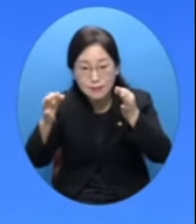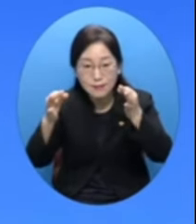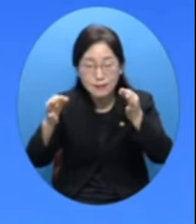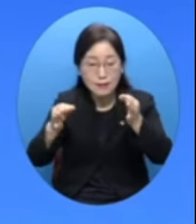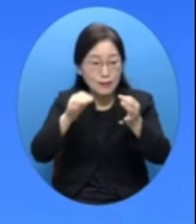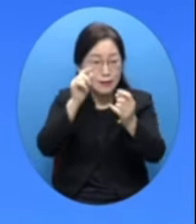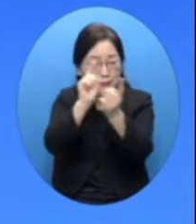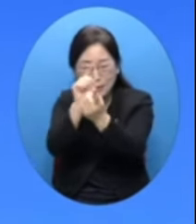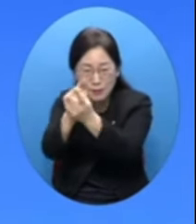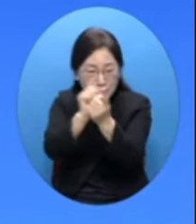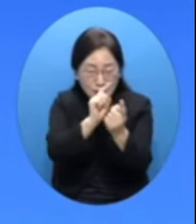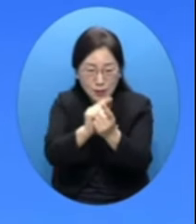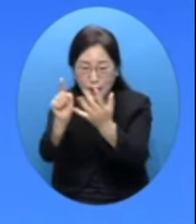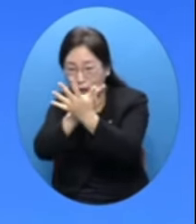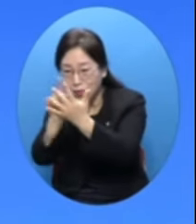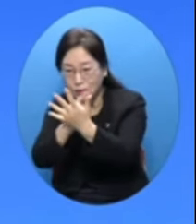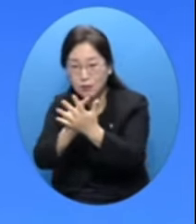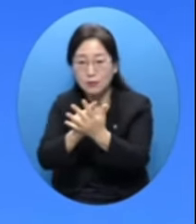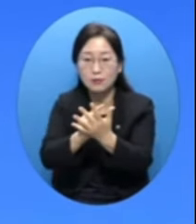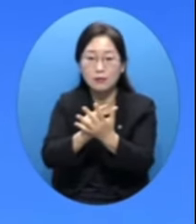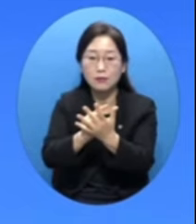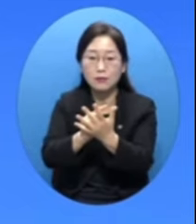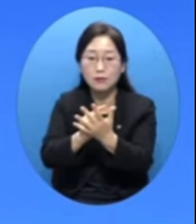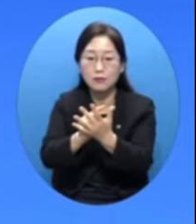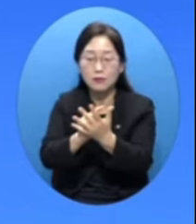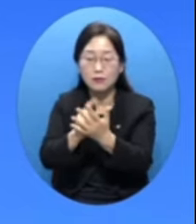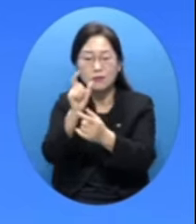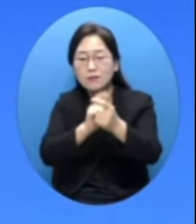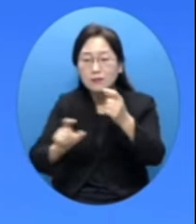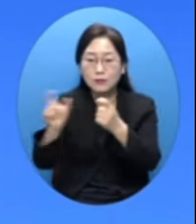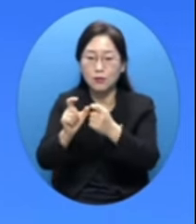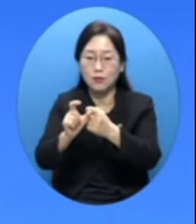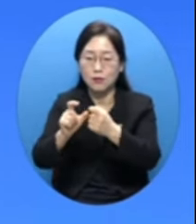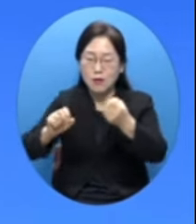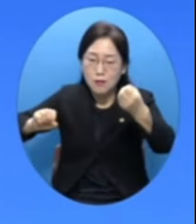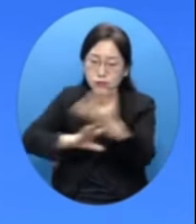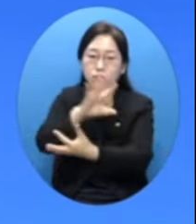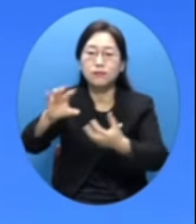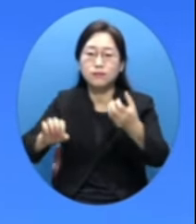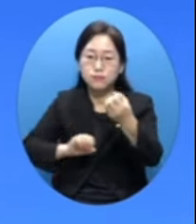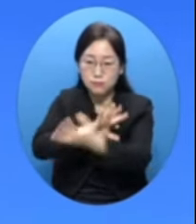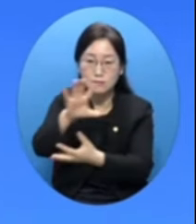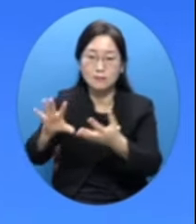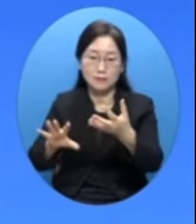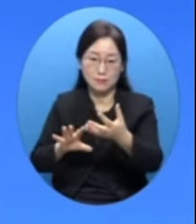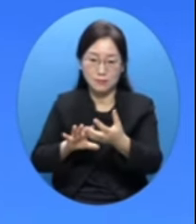사람을 만나고 저 사람을 만나면 오히려 문제는 더 복잡해지고 더